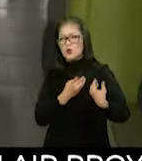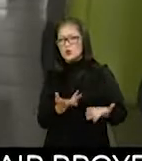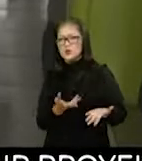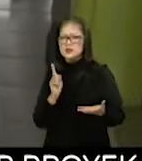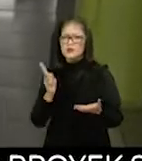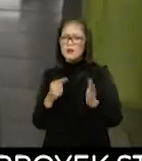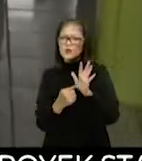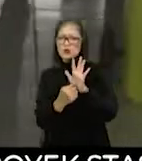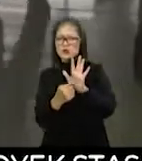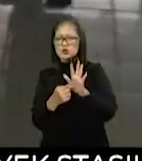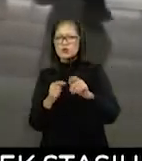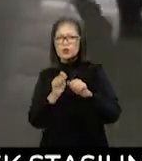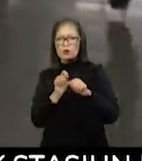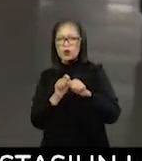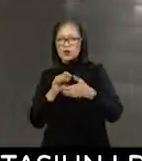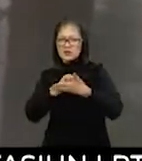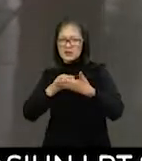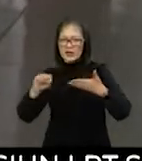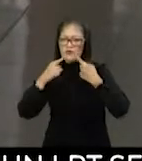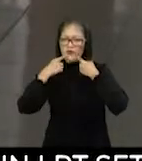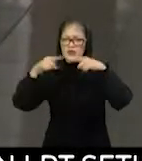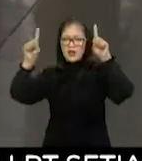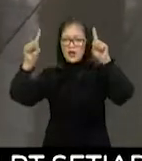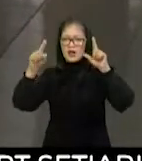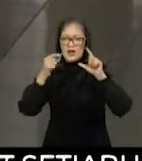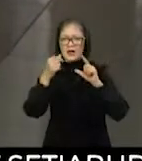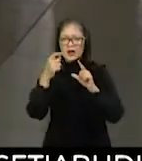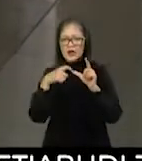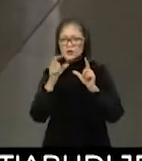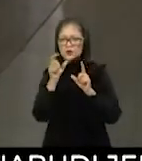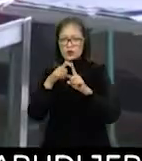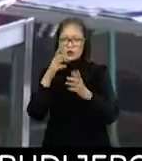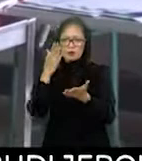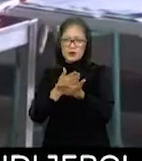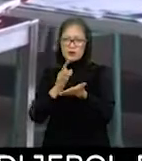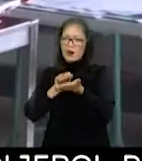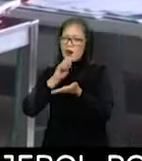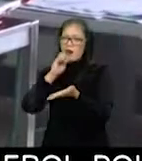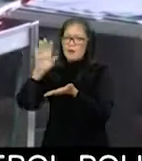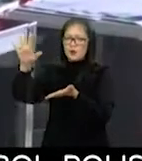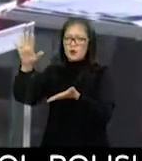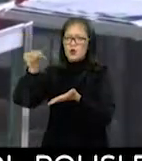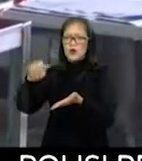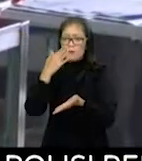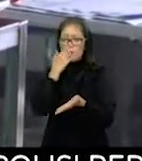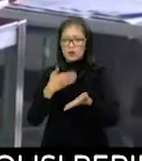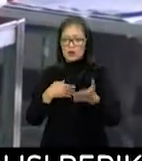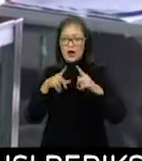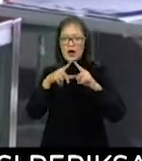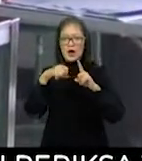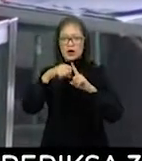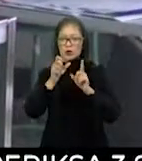karena dinilai telah mencemarkan nama baik RSUD RA Kartini memutuskan melaporkan pemilik akun etap wanita ke mapolres